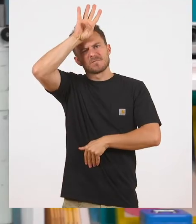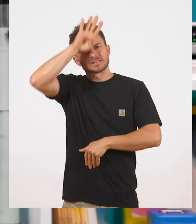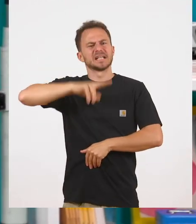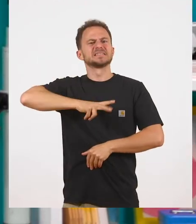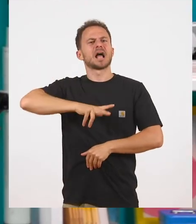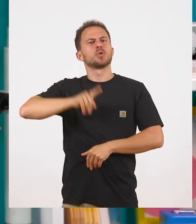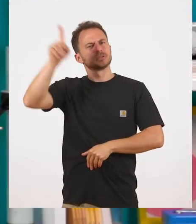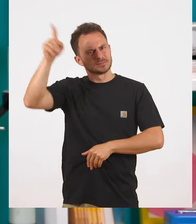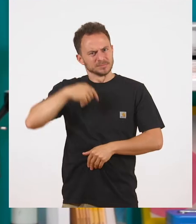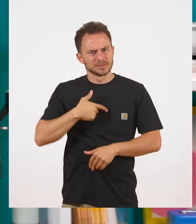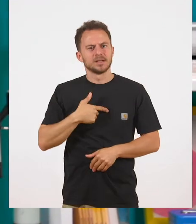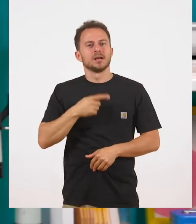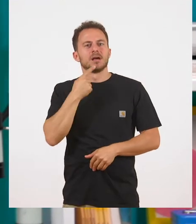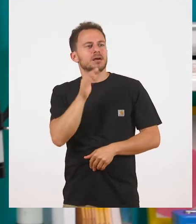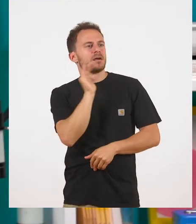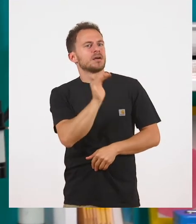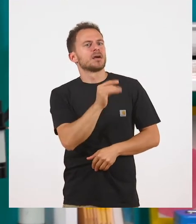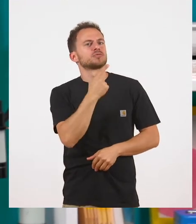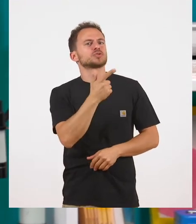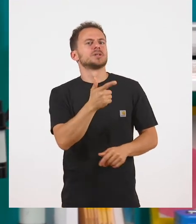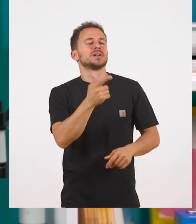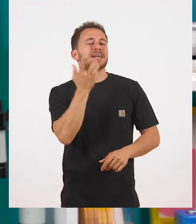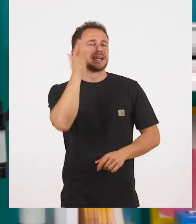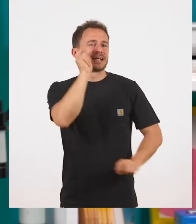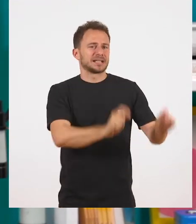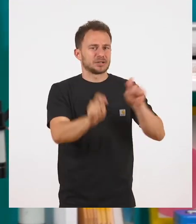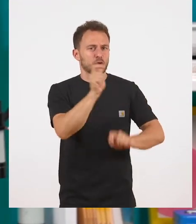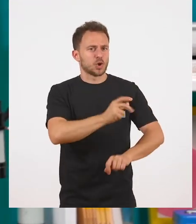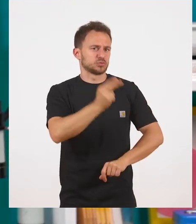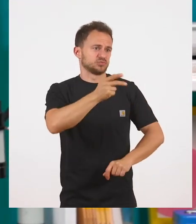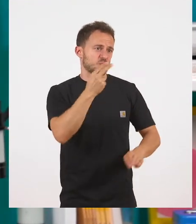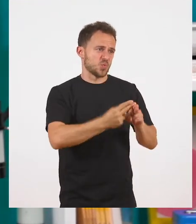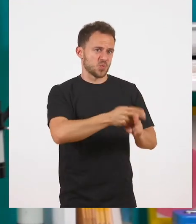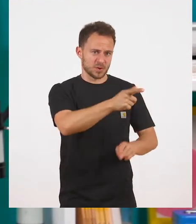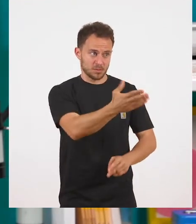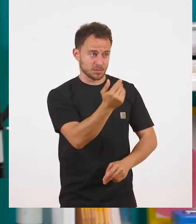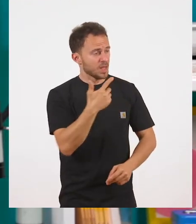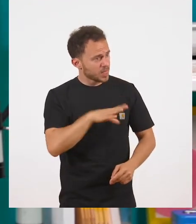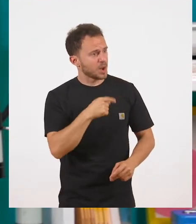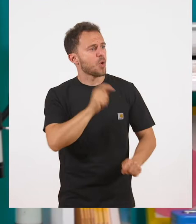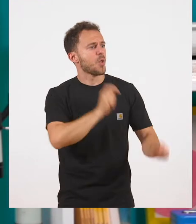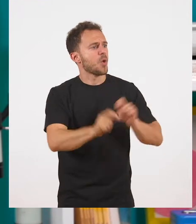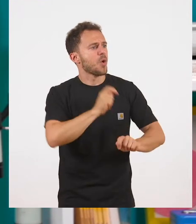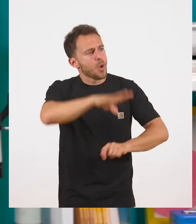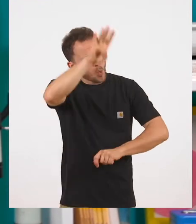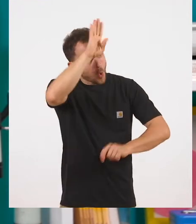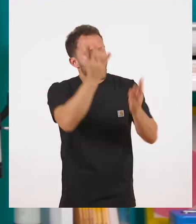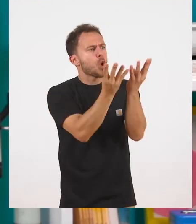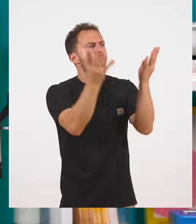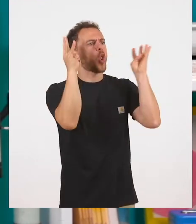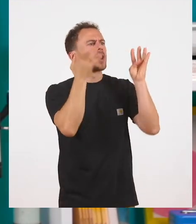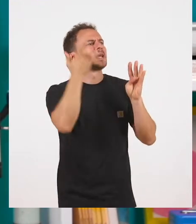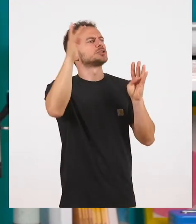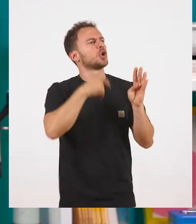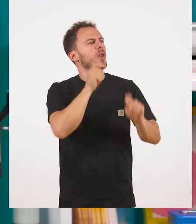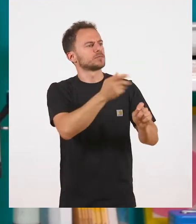Συρακουσών είχε καλέσει ένα σπουδαίο χρυσοχό να του φτιάξει μια κορώνα από χρυσό. Έτσι του είχε δώσει μια ποσότητα από χρυσάφι και του λέει